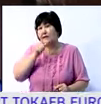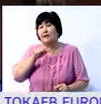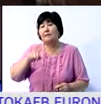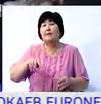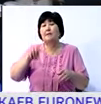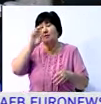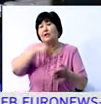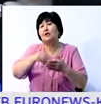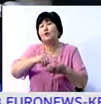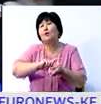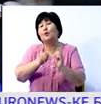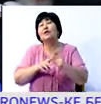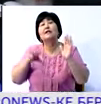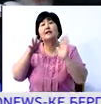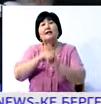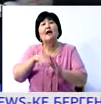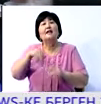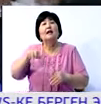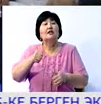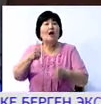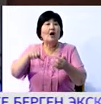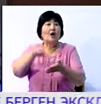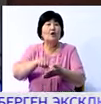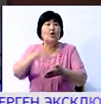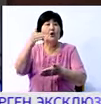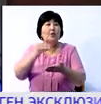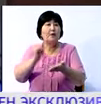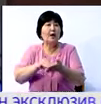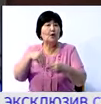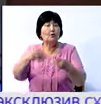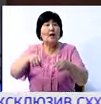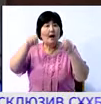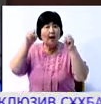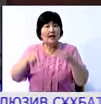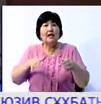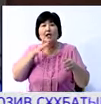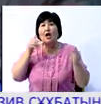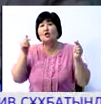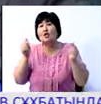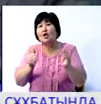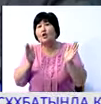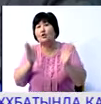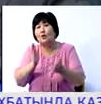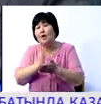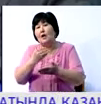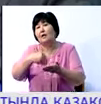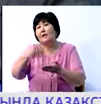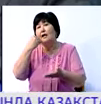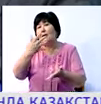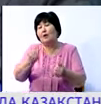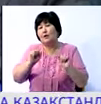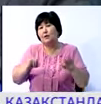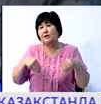алу саласына өзгеріс енгізілді. Тендерге қатысушылар төмен баға ұсынбас үшін арнайы шектеу қойды. Сапалы тауар алуға мүмкіндік